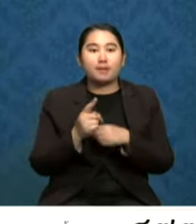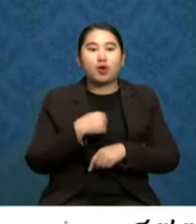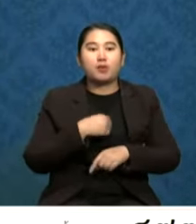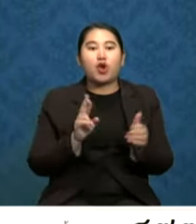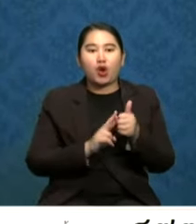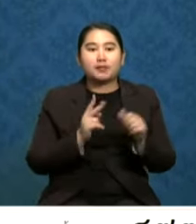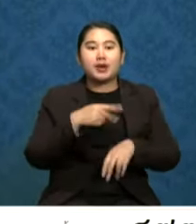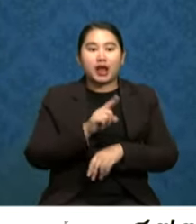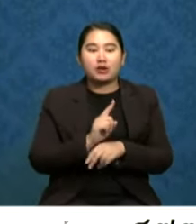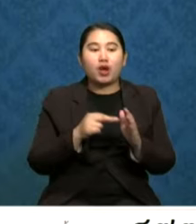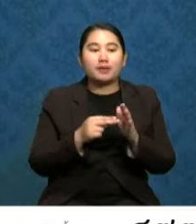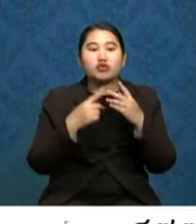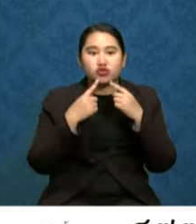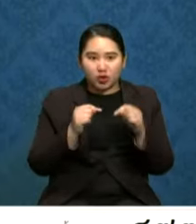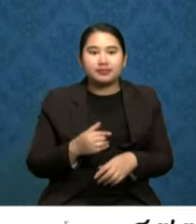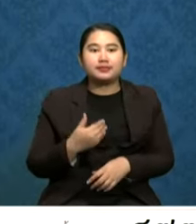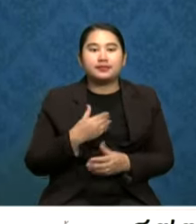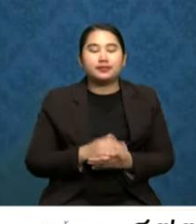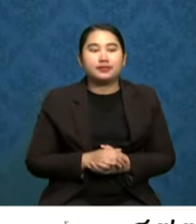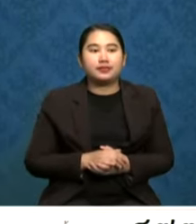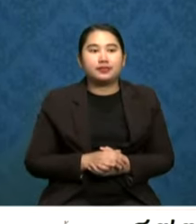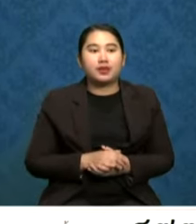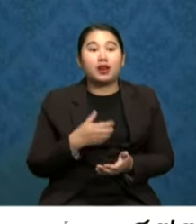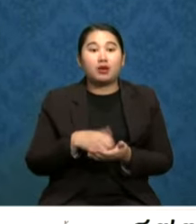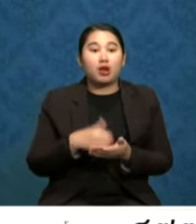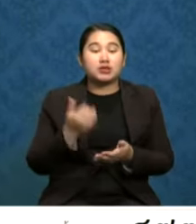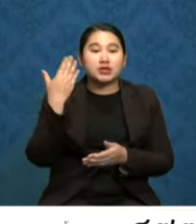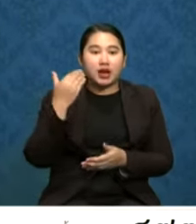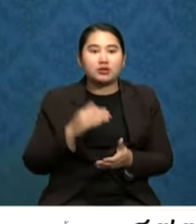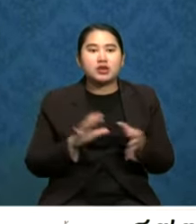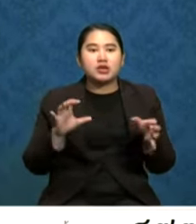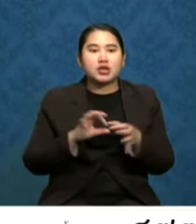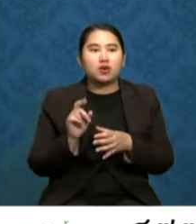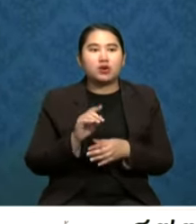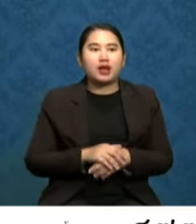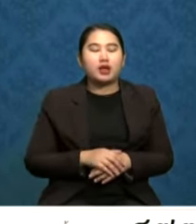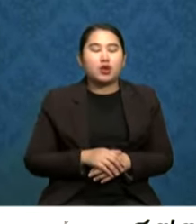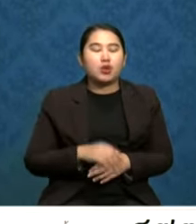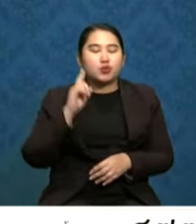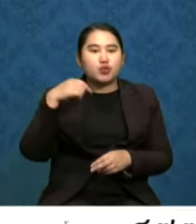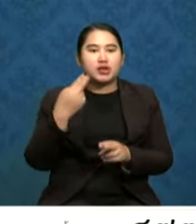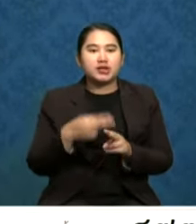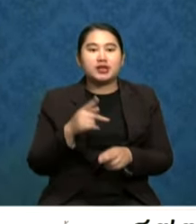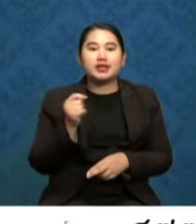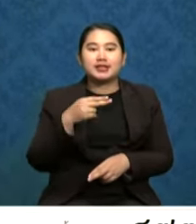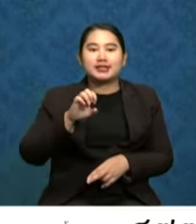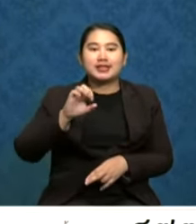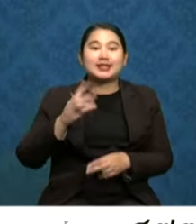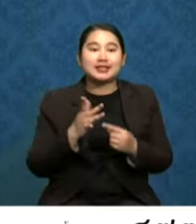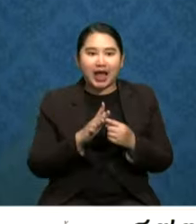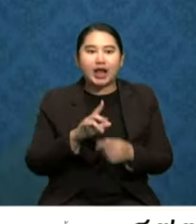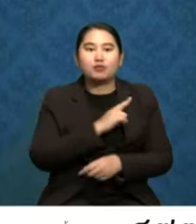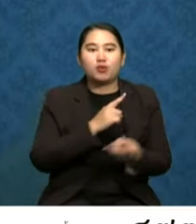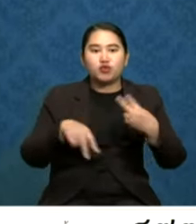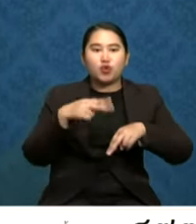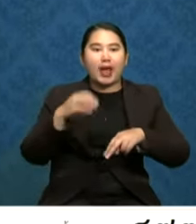กรรมาธิการในการที่จะให้คำตอบในประเด็นนี้นะครับเหตุการณ์ที่เกิดขึ้นเกี่ยวกับเรื่องของคุณทิชาณนครนะครับซึ่งเป็นผู้ดูแลอยู่ที่